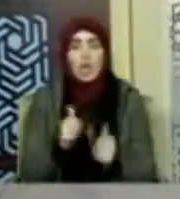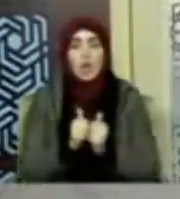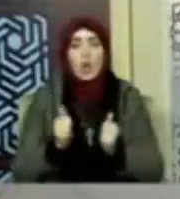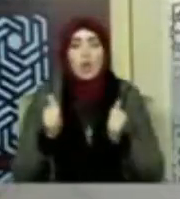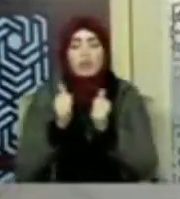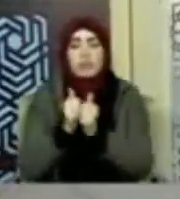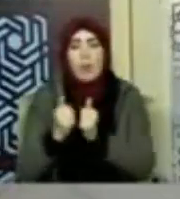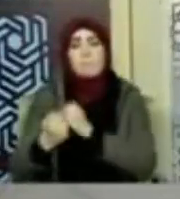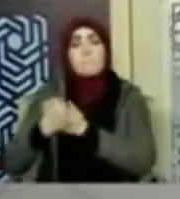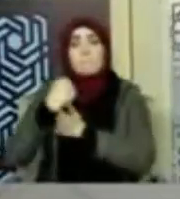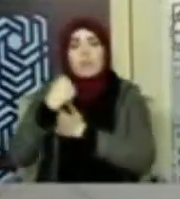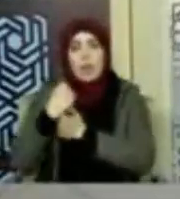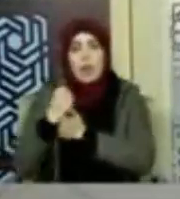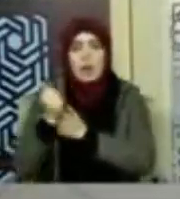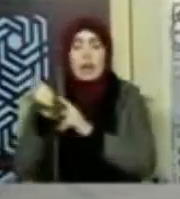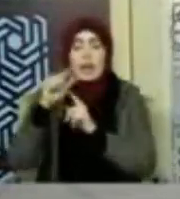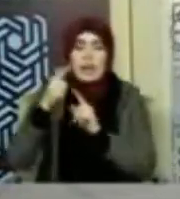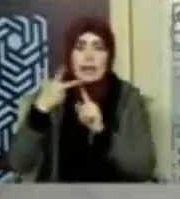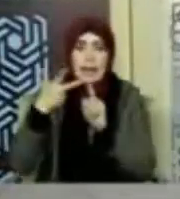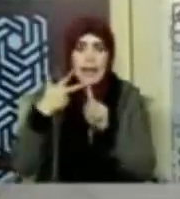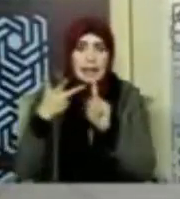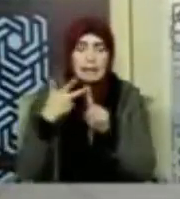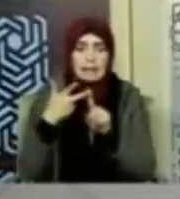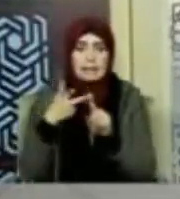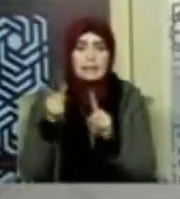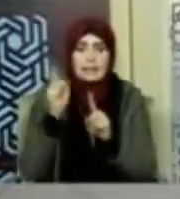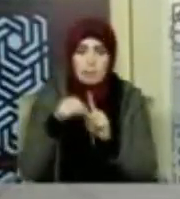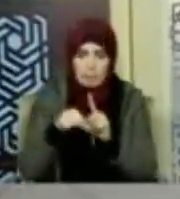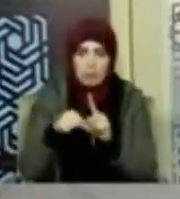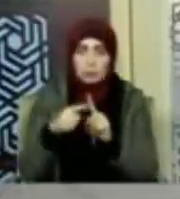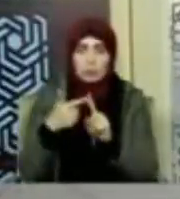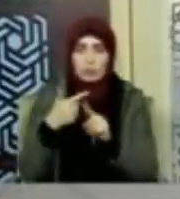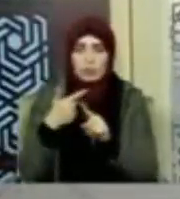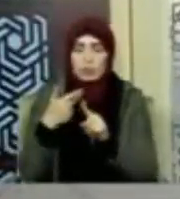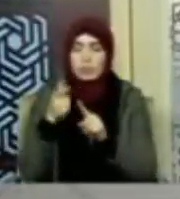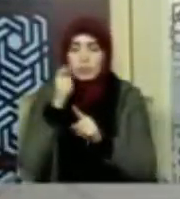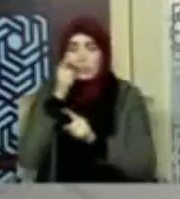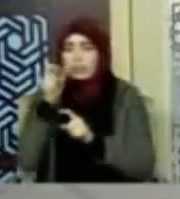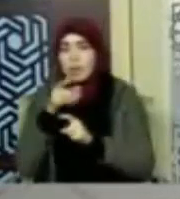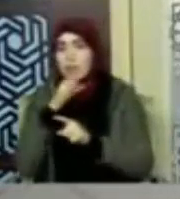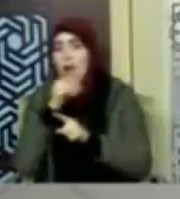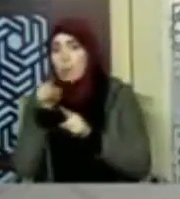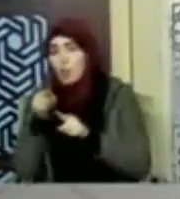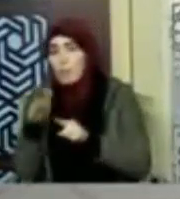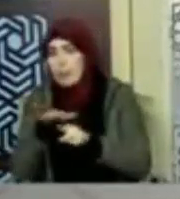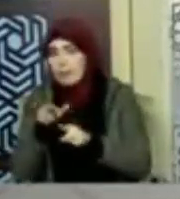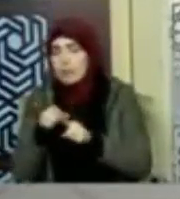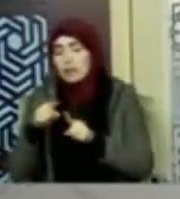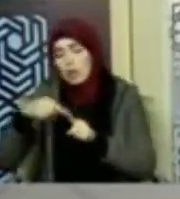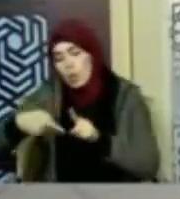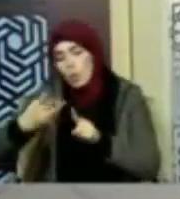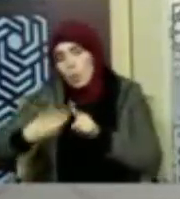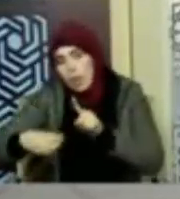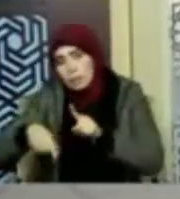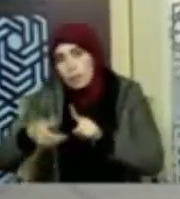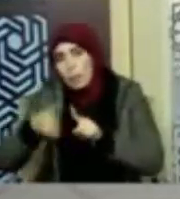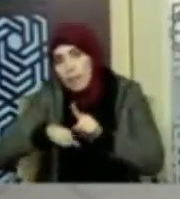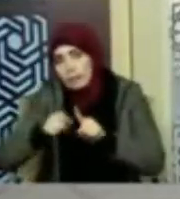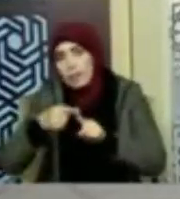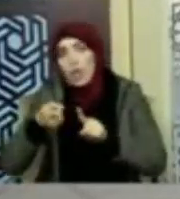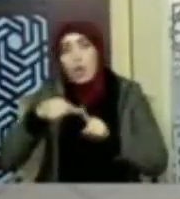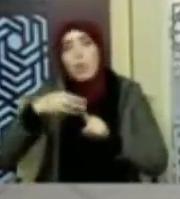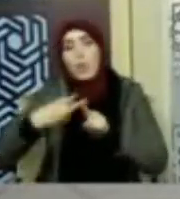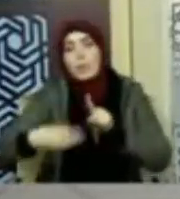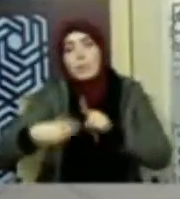ببطل سالس إلى ميدان المواجهة. مثل هذه الأسرة هي